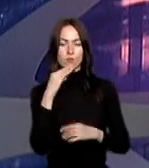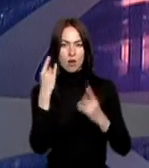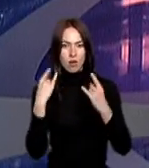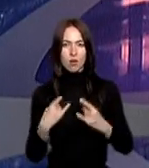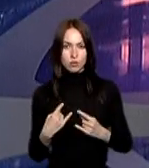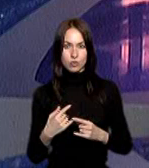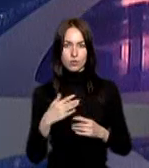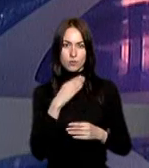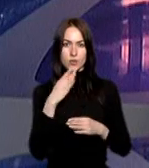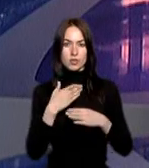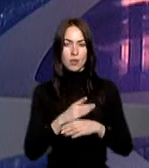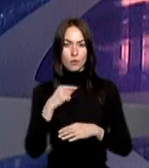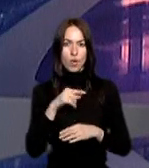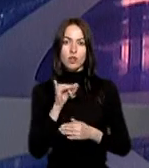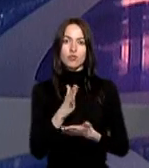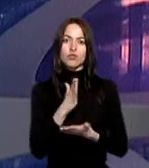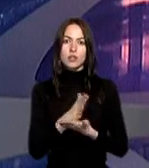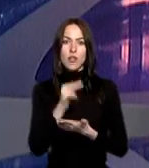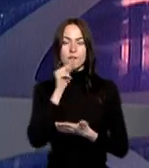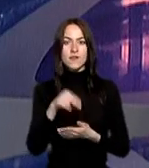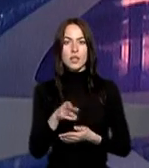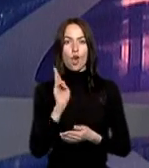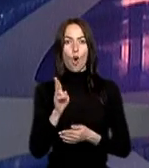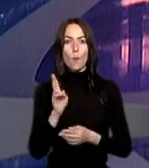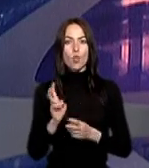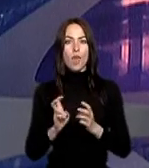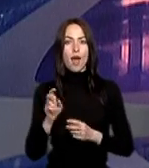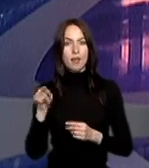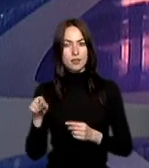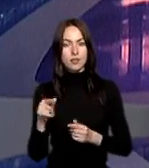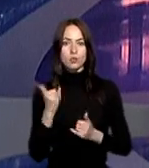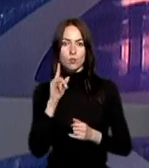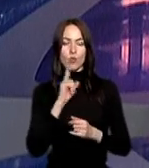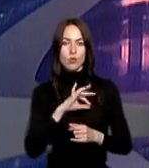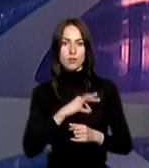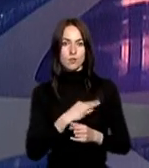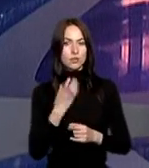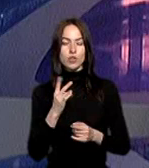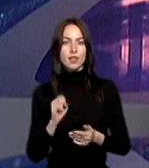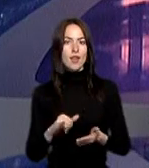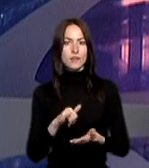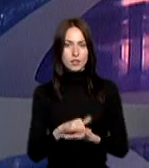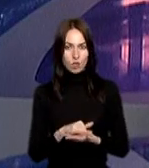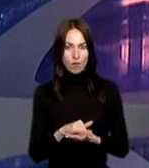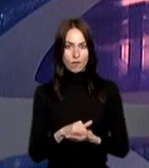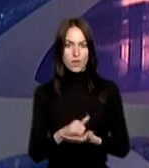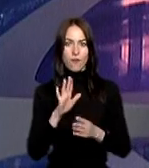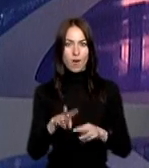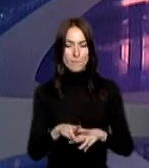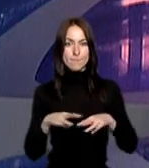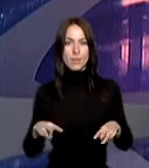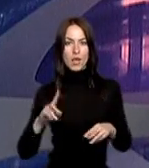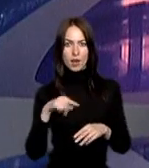області Оксана Калмикова. Чи є провина комунальників у цьому випадку, слідчі ще не встановили. У мерії